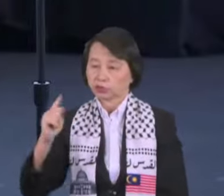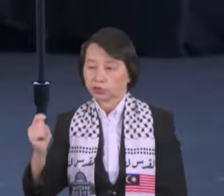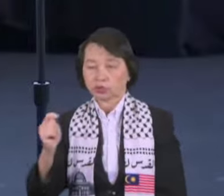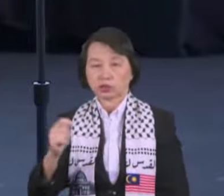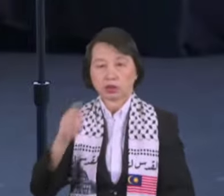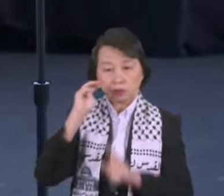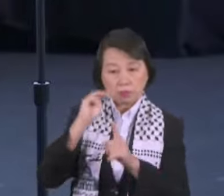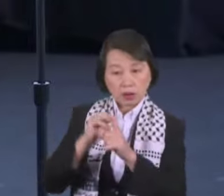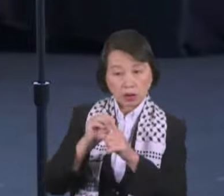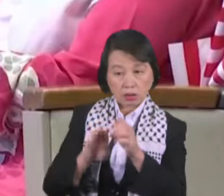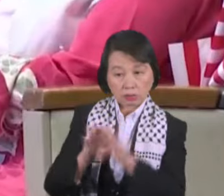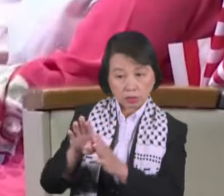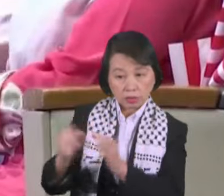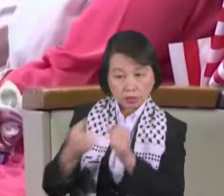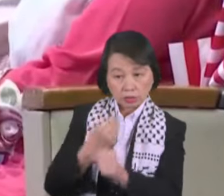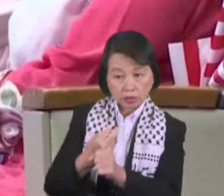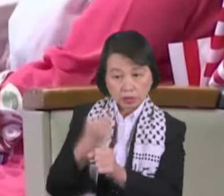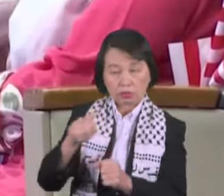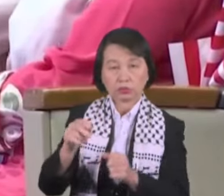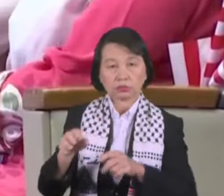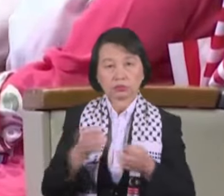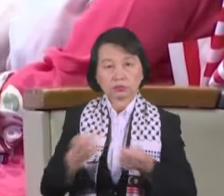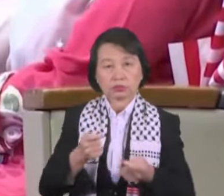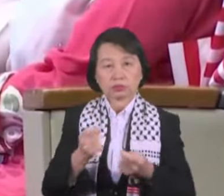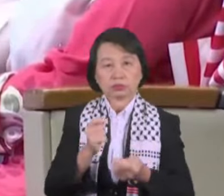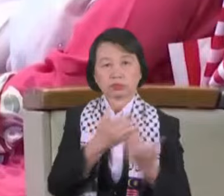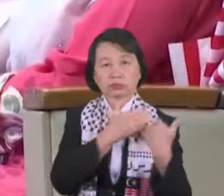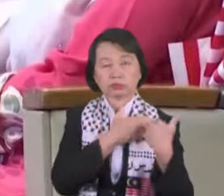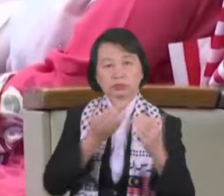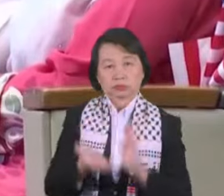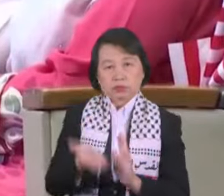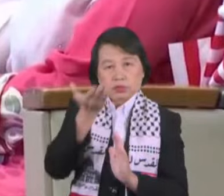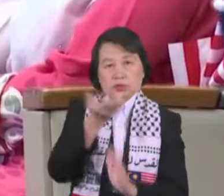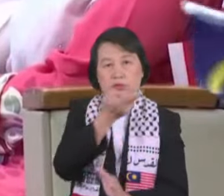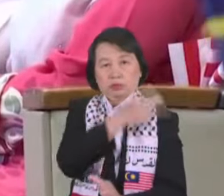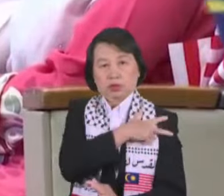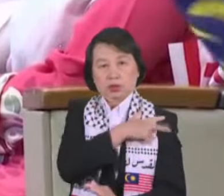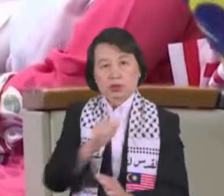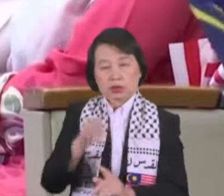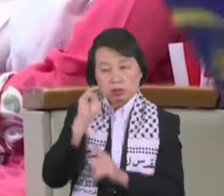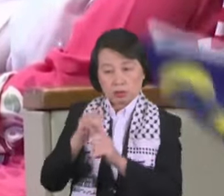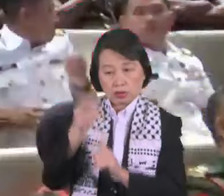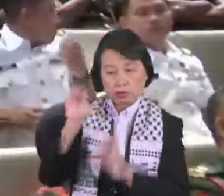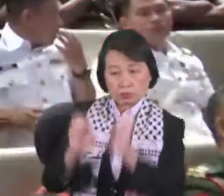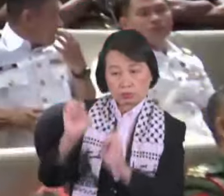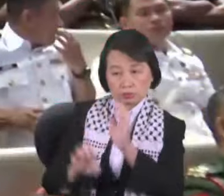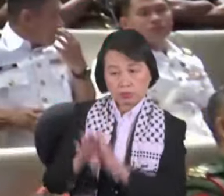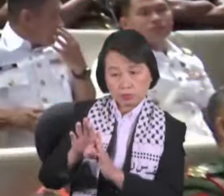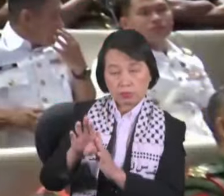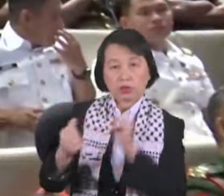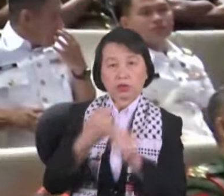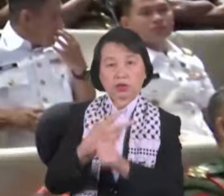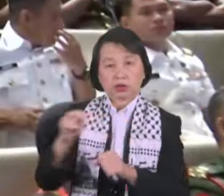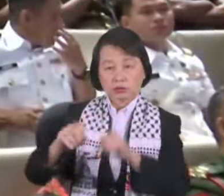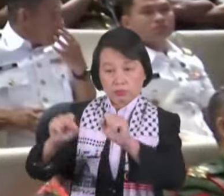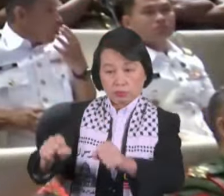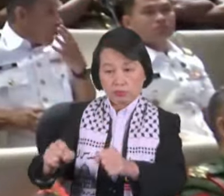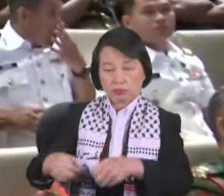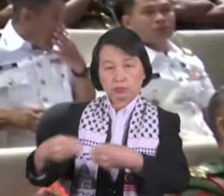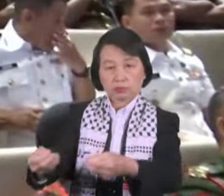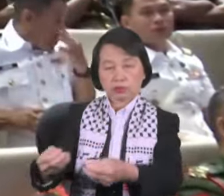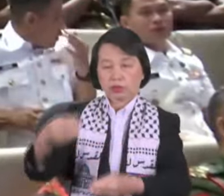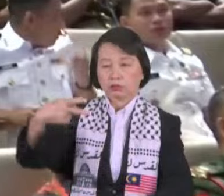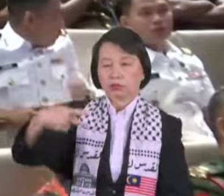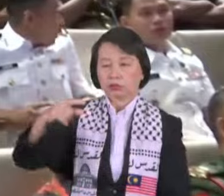markah penilaian prestasi tahunan bagi urusan pemangkuan dan kenaikan pangkat serta markah penilaian prestasi tahunan untuk layak menerima